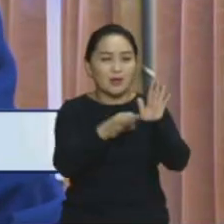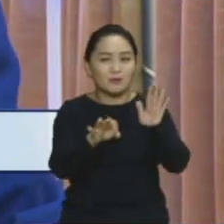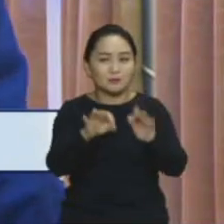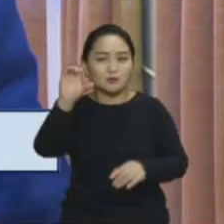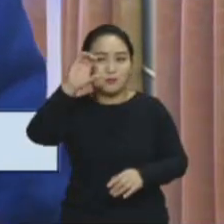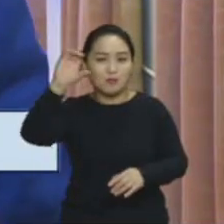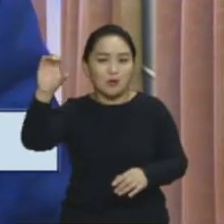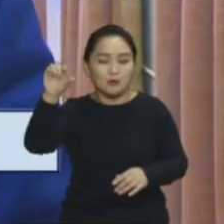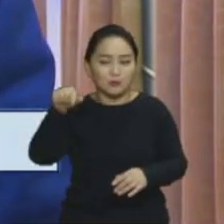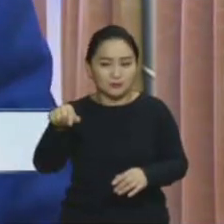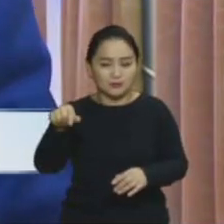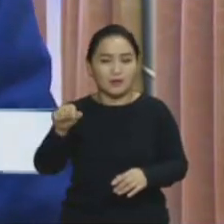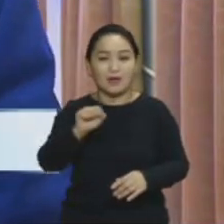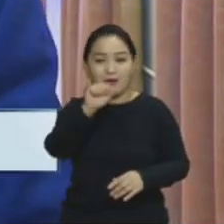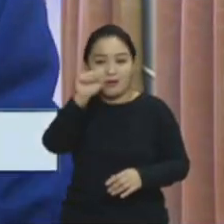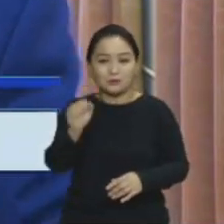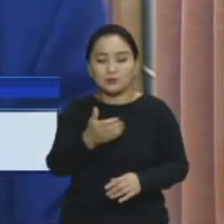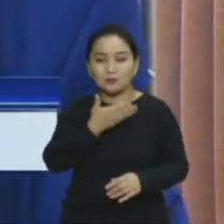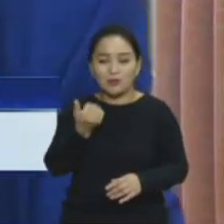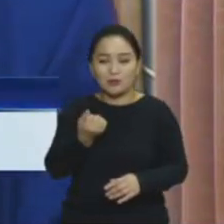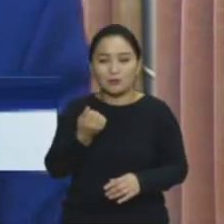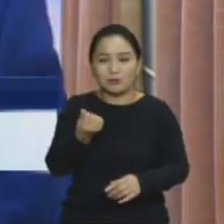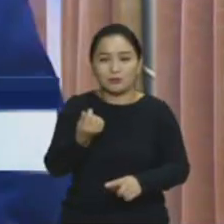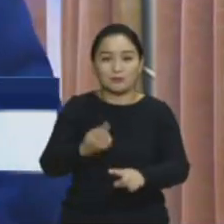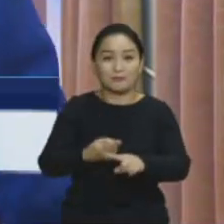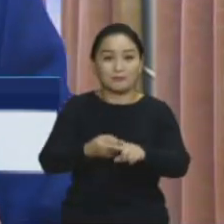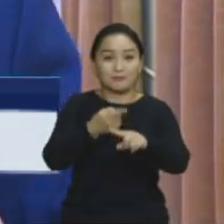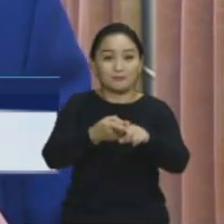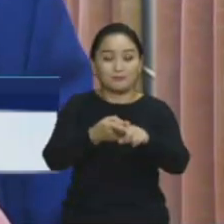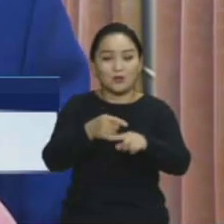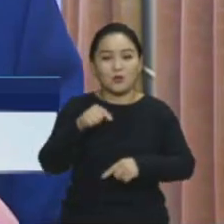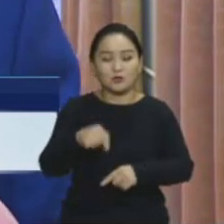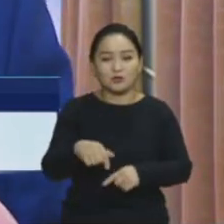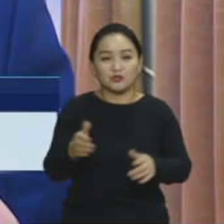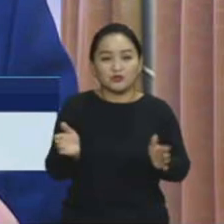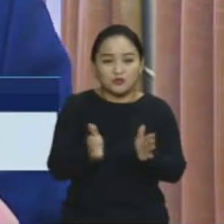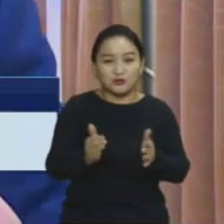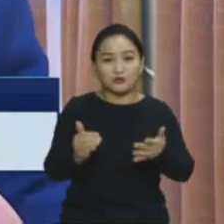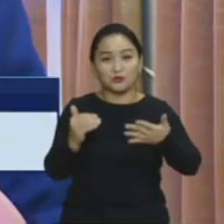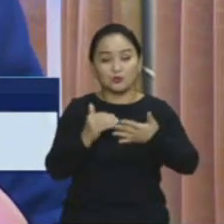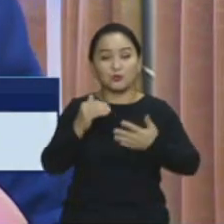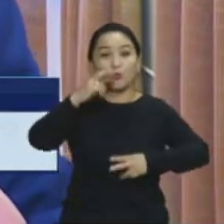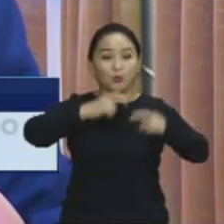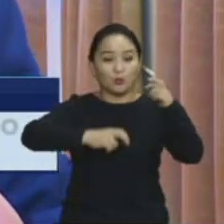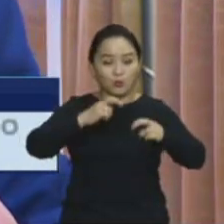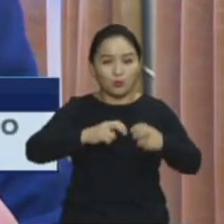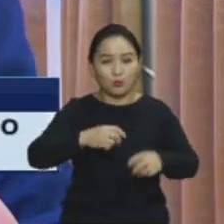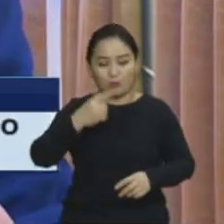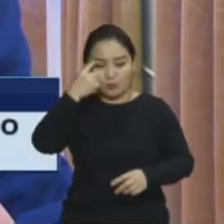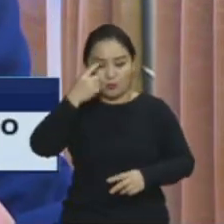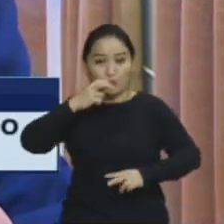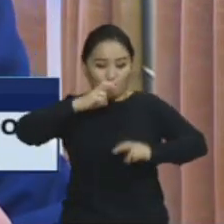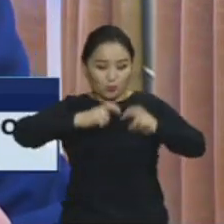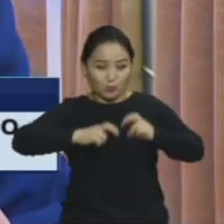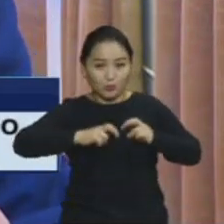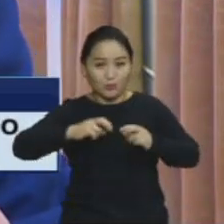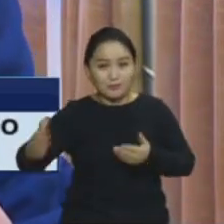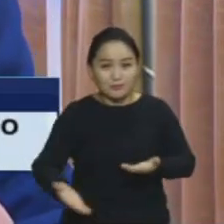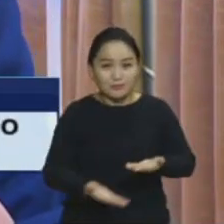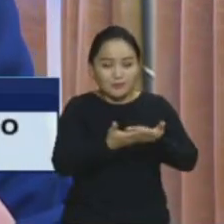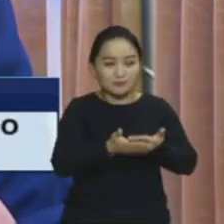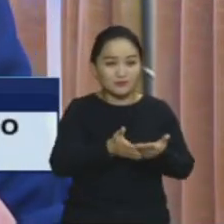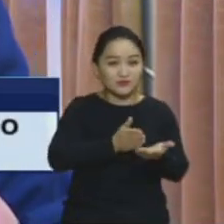энэ асуудал байхгүй ингээд үнэн нэмэл ингээл явчихна. Өнөөдөр гэтэл одоо жижиг дунд үйлдвэрлэл эрхэлж байгаа хүмүүс үндэсний үйлдвэрлэлийг дэмжих чиглэл дээр бол энэ төсөөр